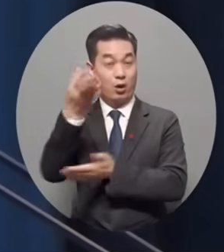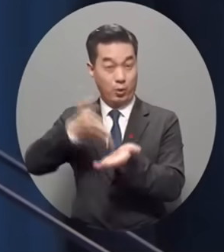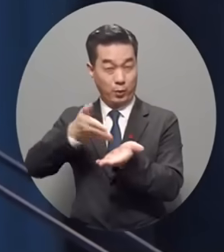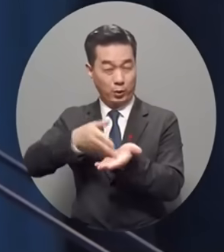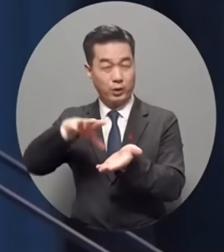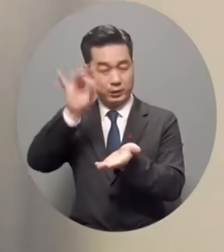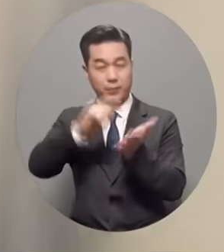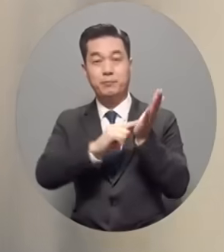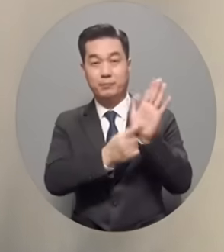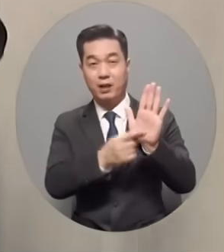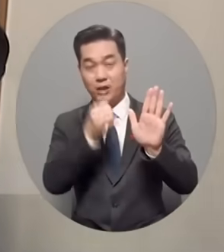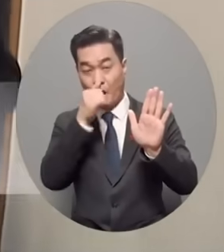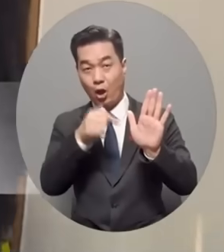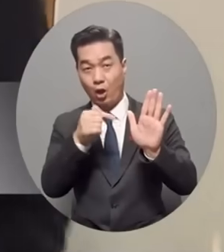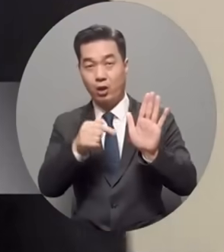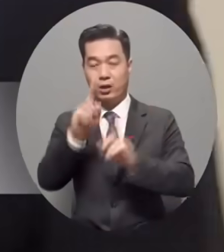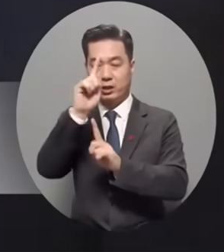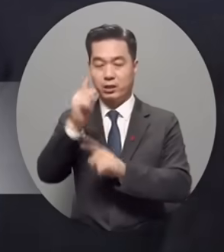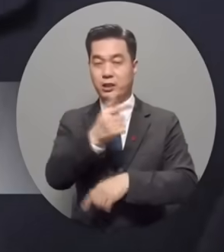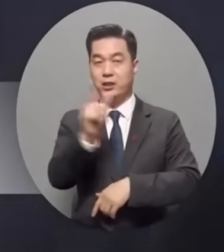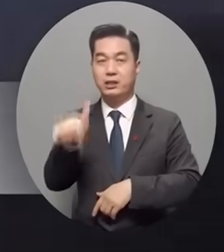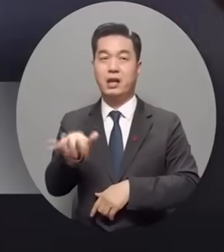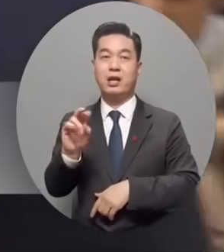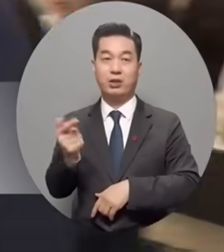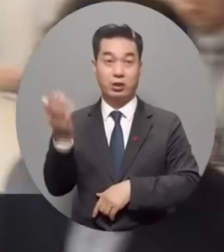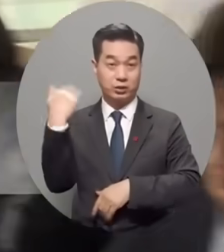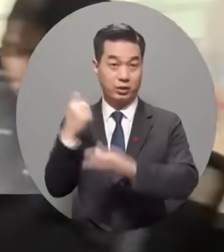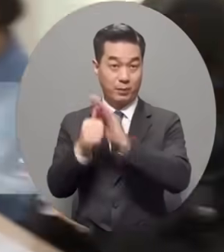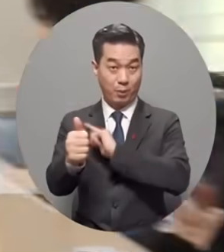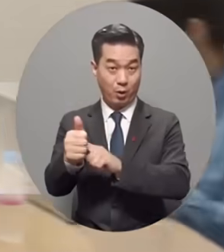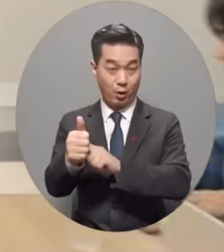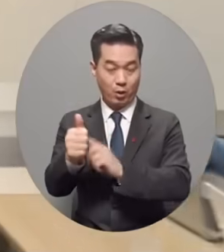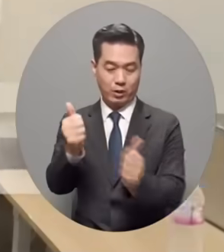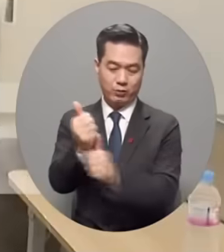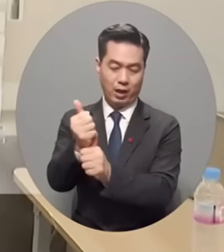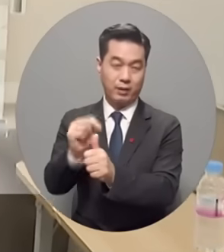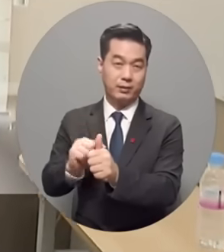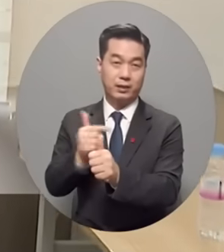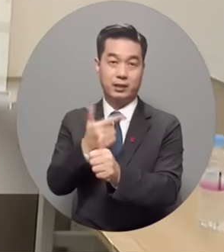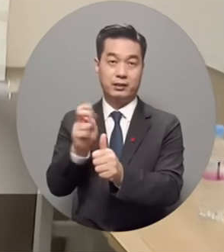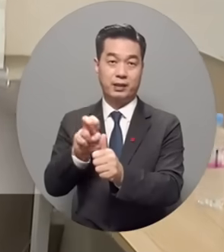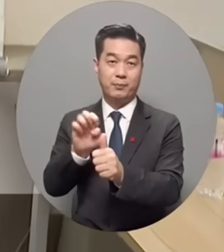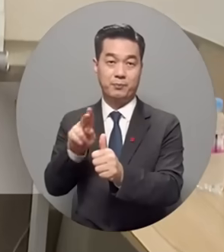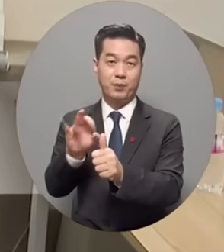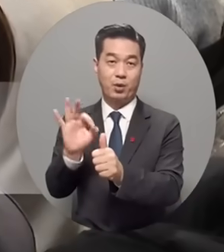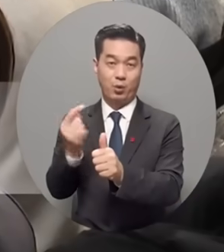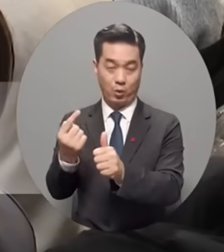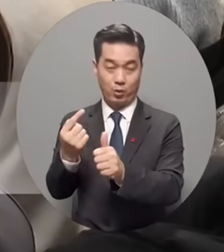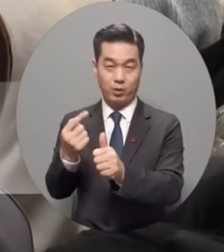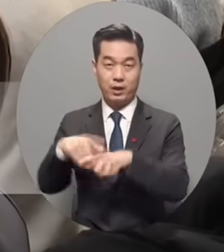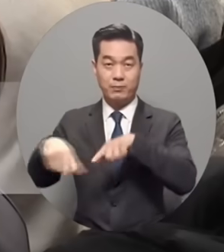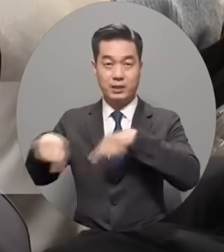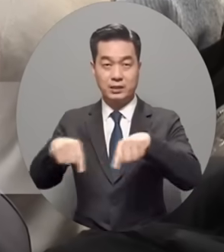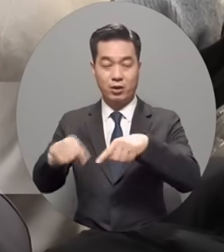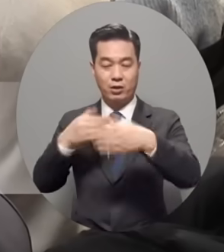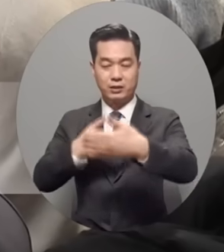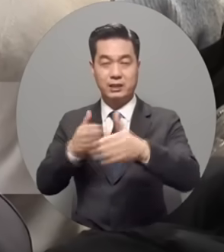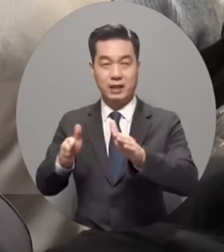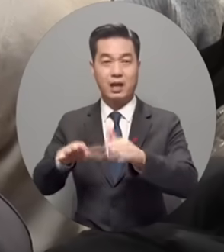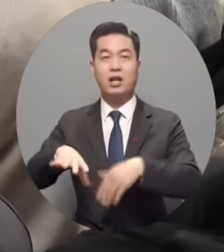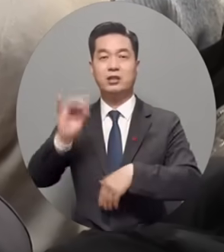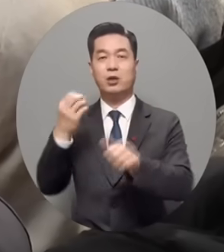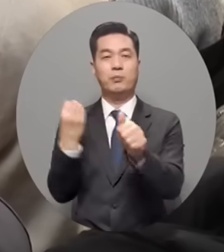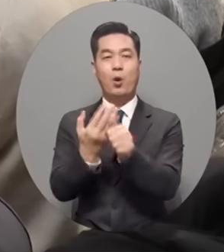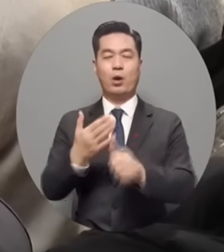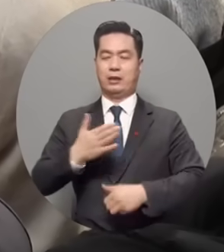알려졌습니다. 이낙연 전 대표의 최측근인 남평호 전 국무총리실 민정실장은 오늘 최초 제보자가